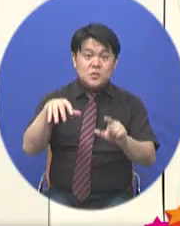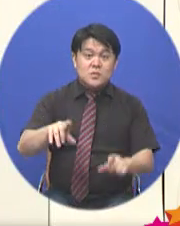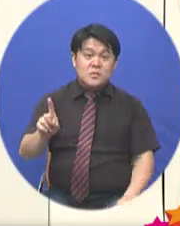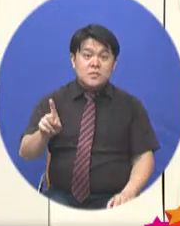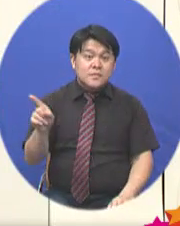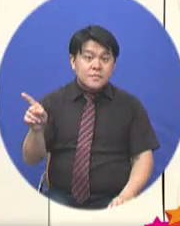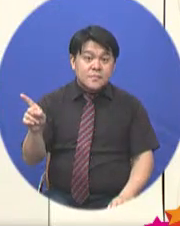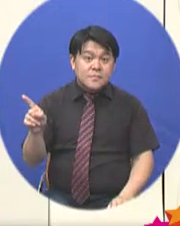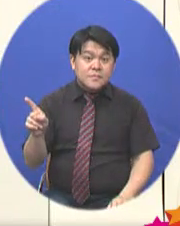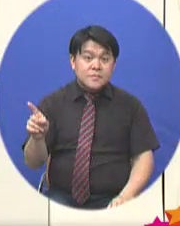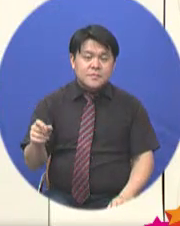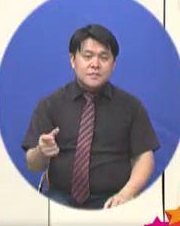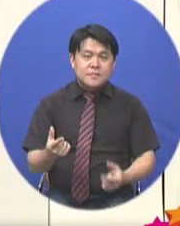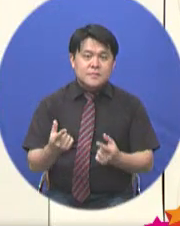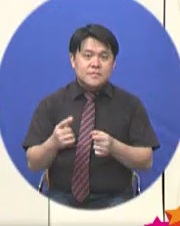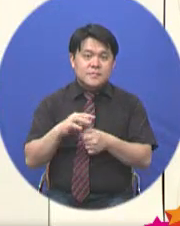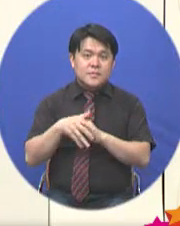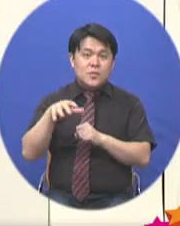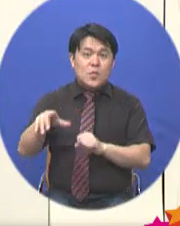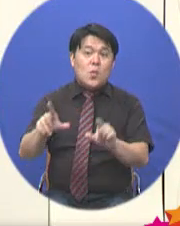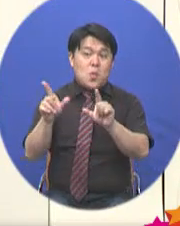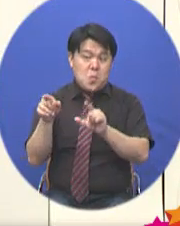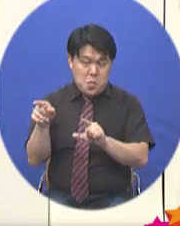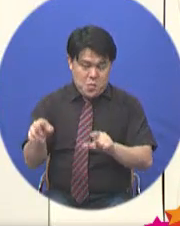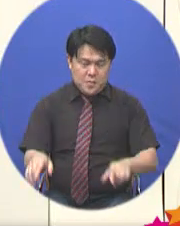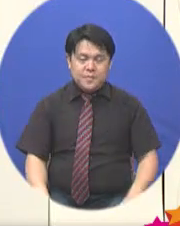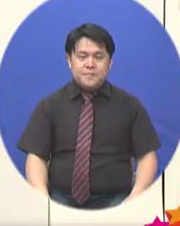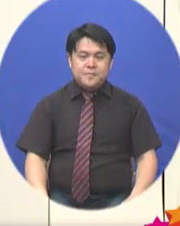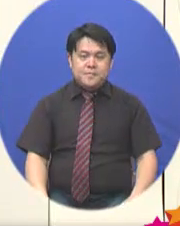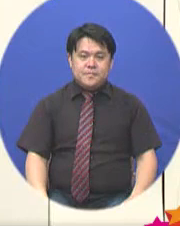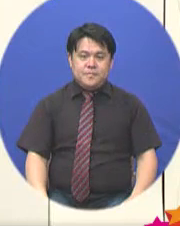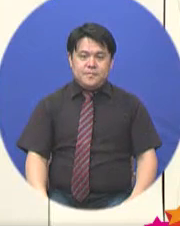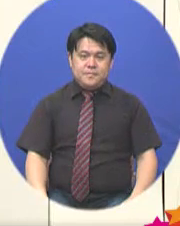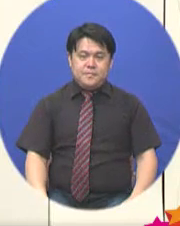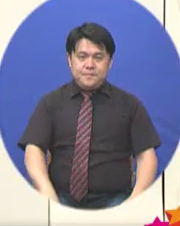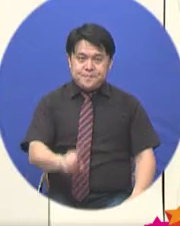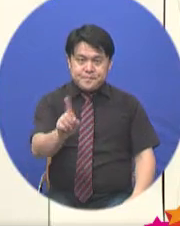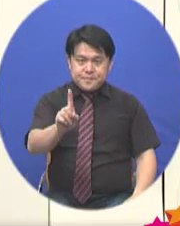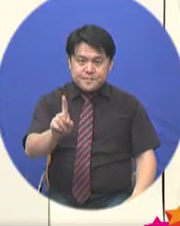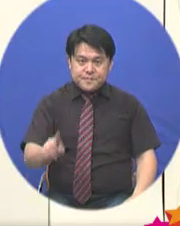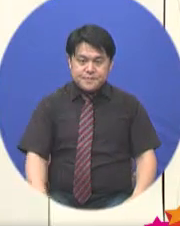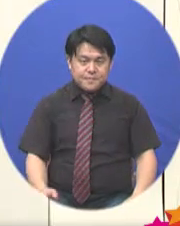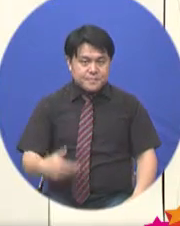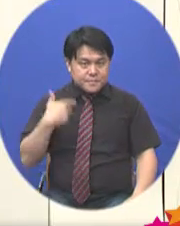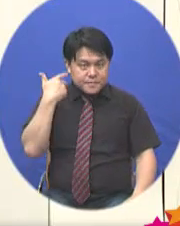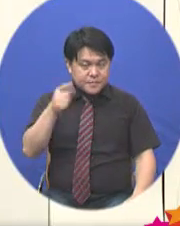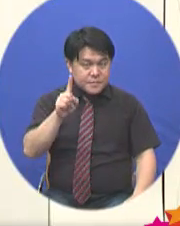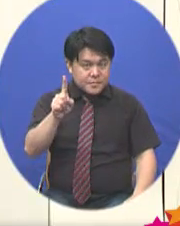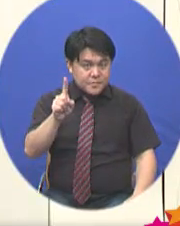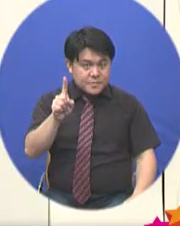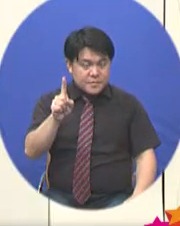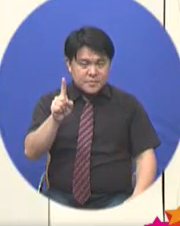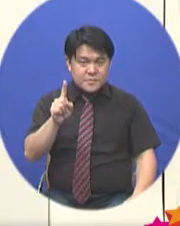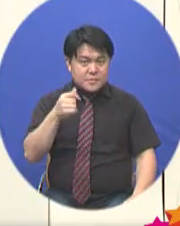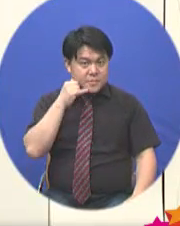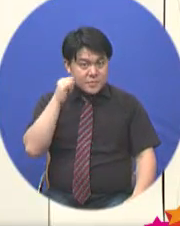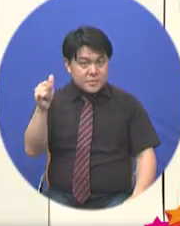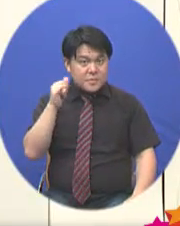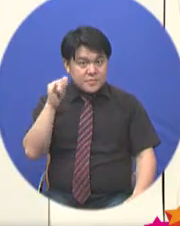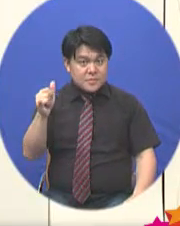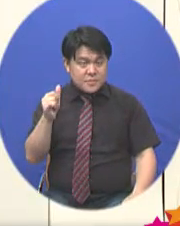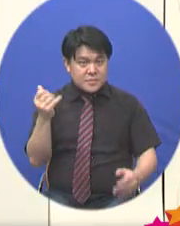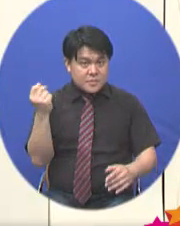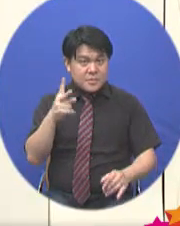그랬죠? 여기 같은 대구에. 대구에. 같은 대구에. 그러면 네. 이렇게 일주일에 한 번 정도 전화는